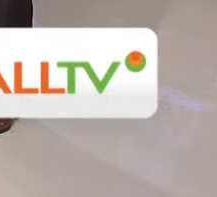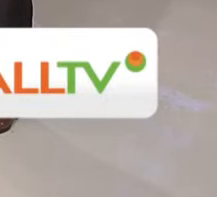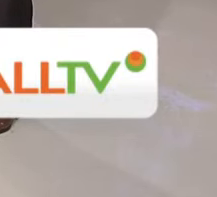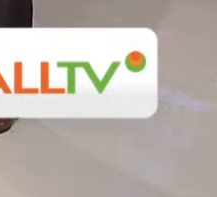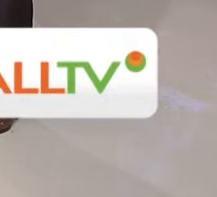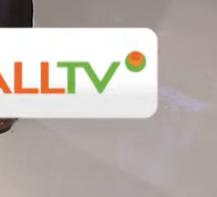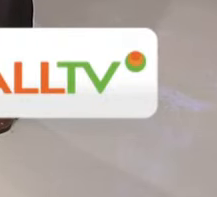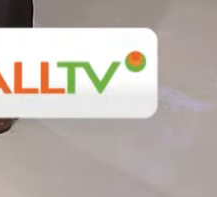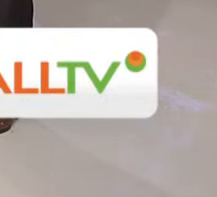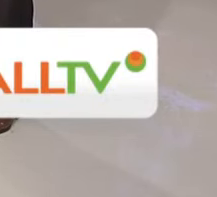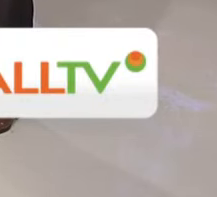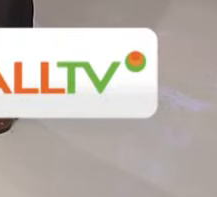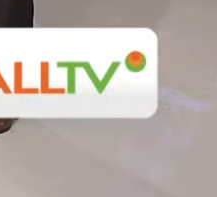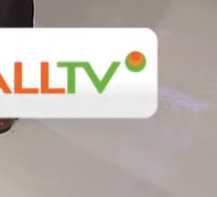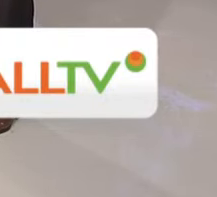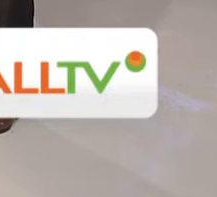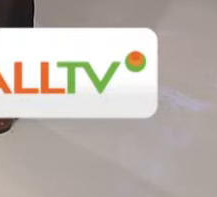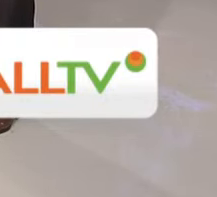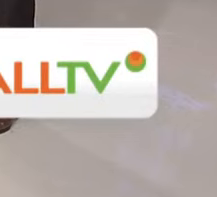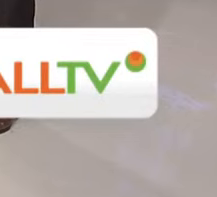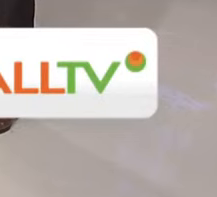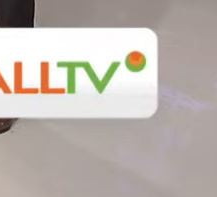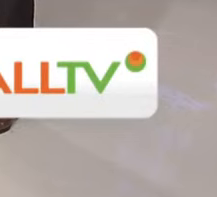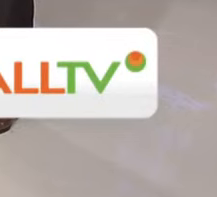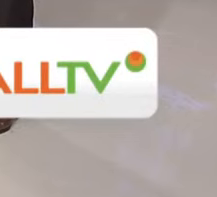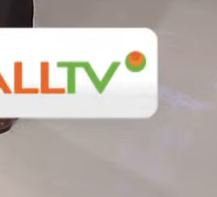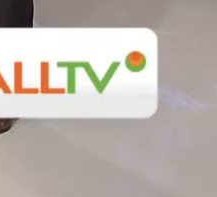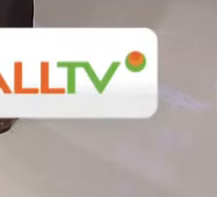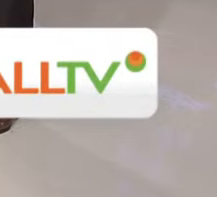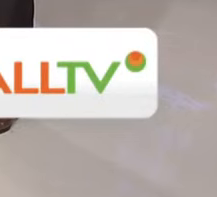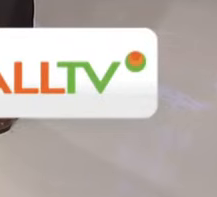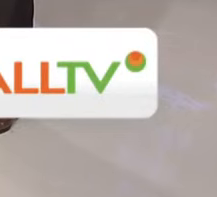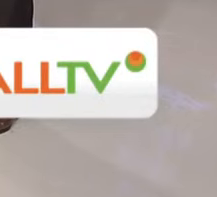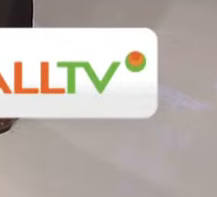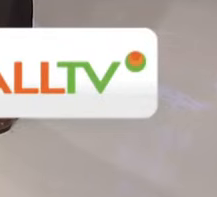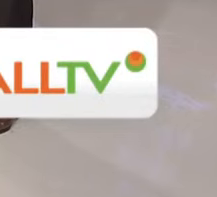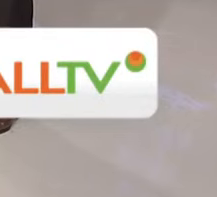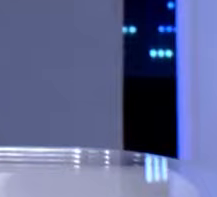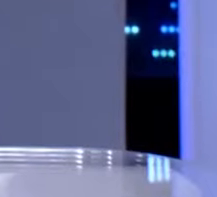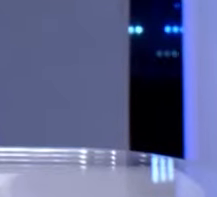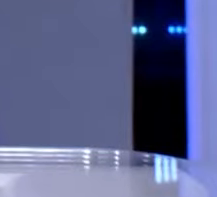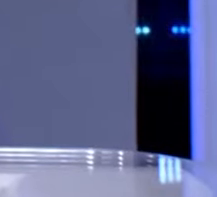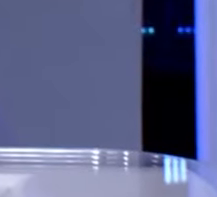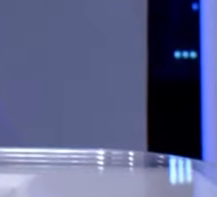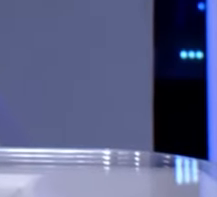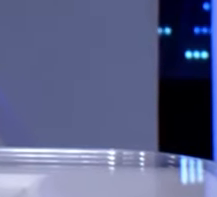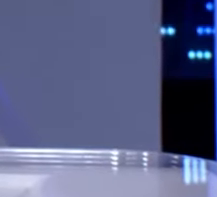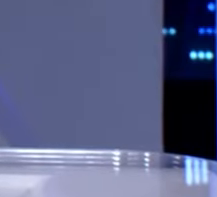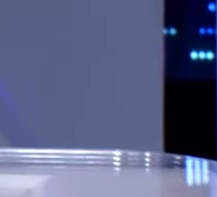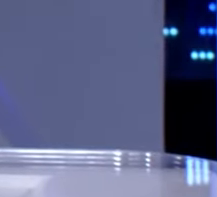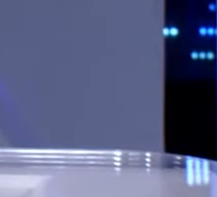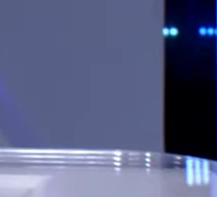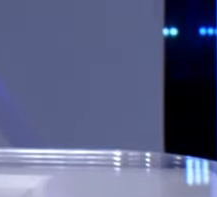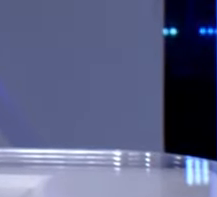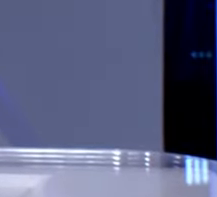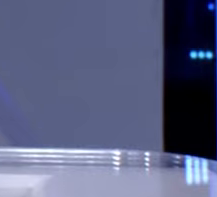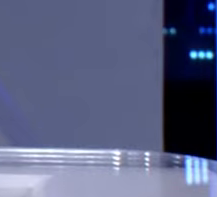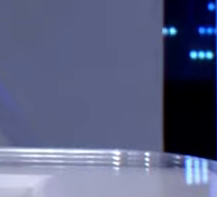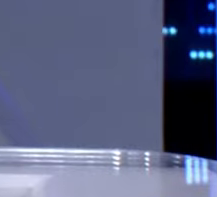kami para sa inyo, saan man sa mundo. Ako po si Karen Davila. Ako naman po ang inyong kabayan, si Nolly